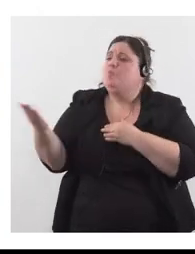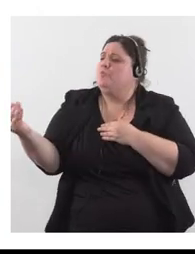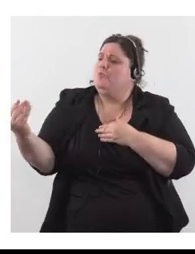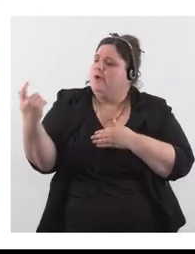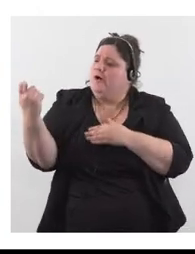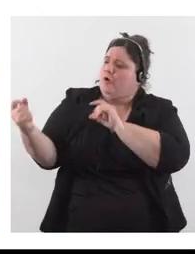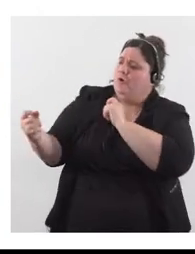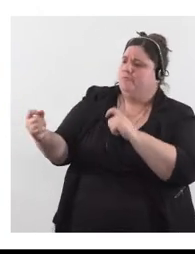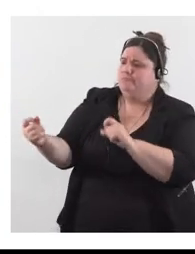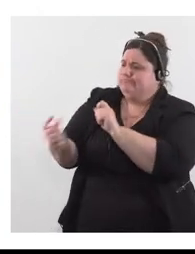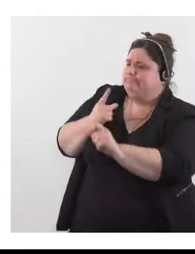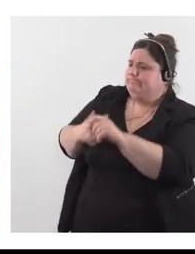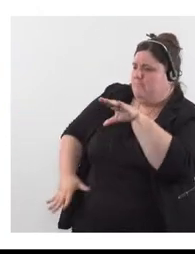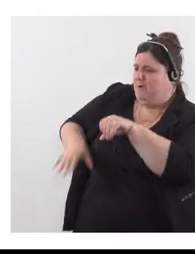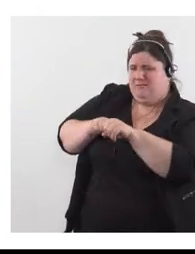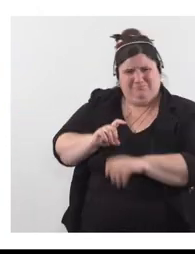compensation. Je ne cherchais